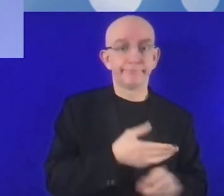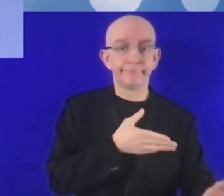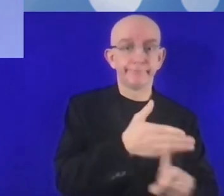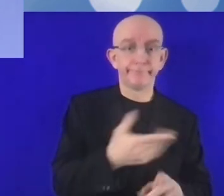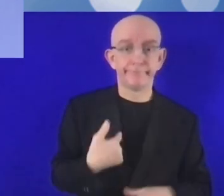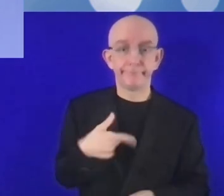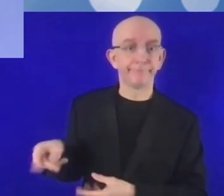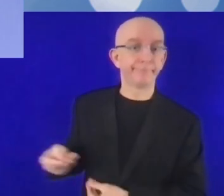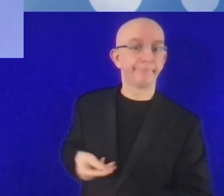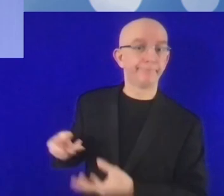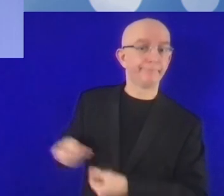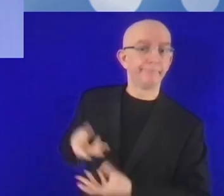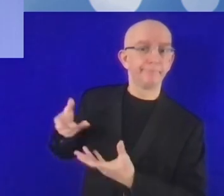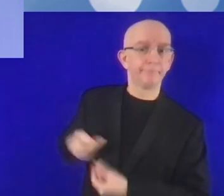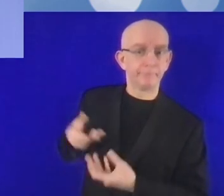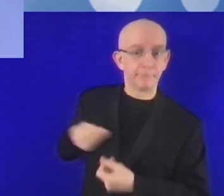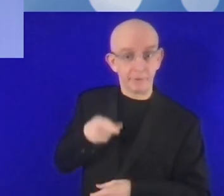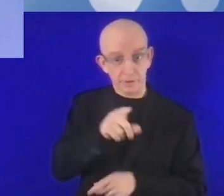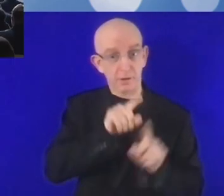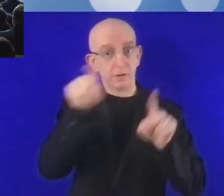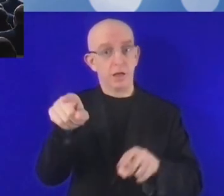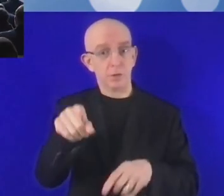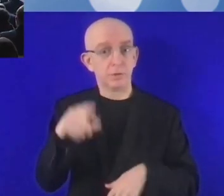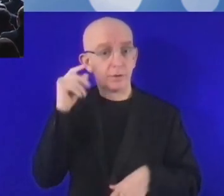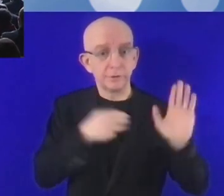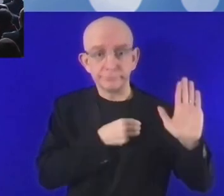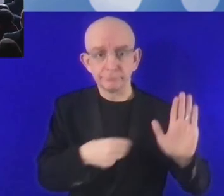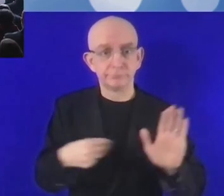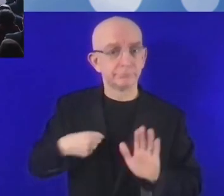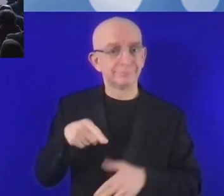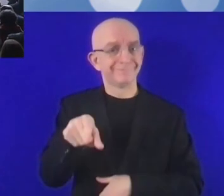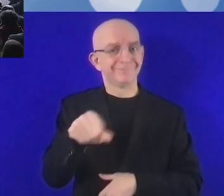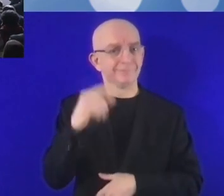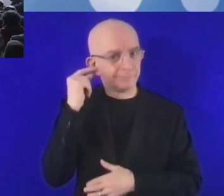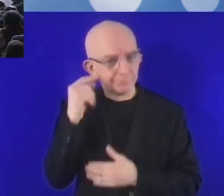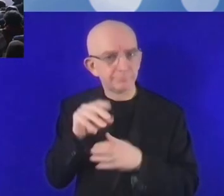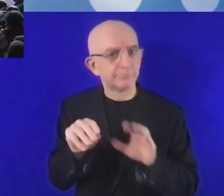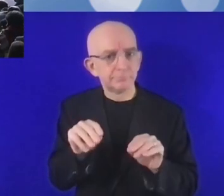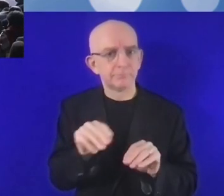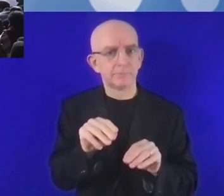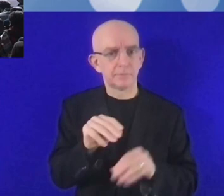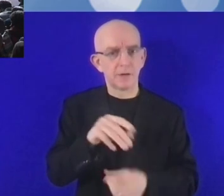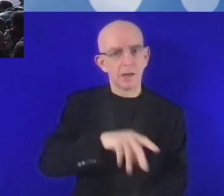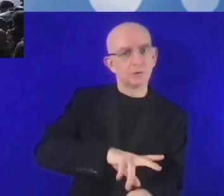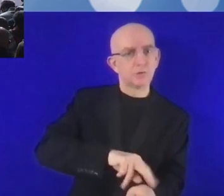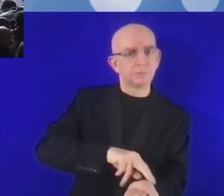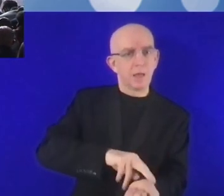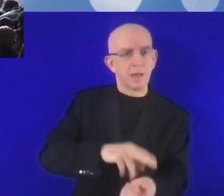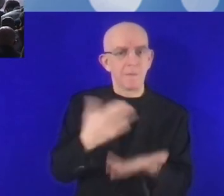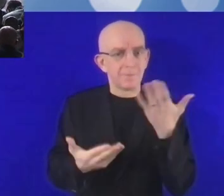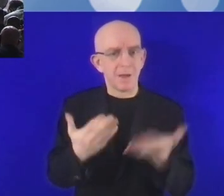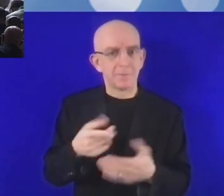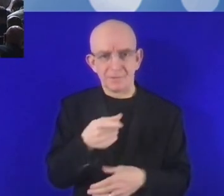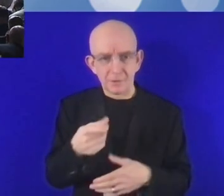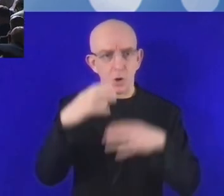一些治疗方面的医药治疗，我们不需要和医生可以进行咨询。这就是一些人工智能给我们带来的优